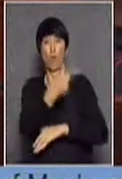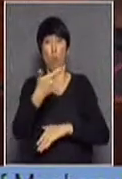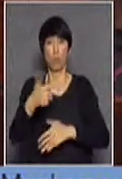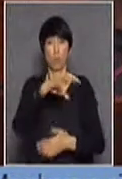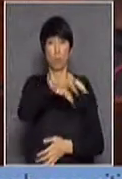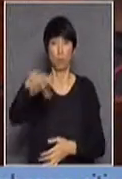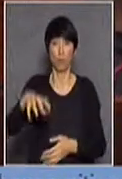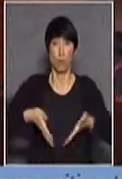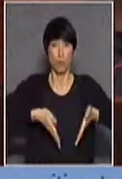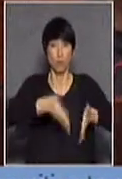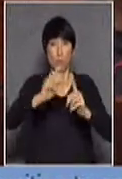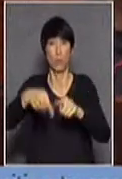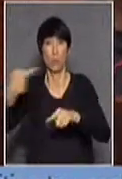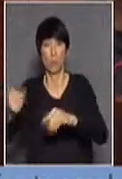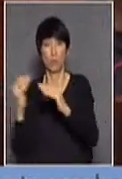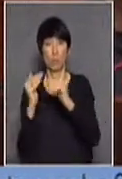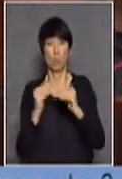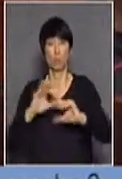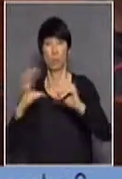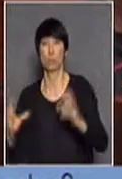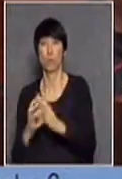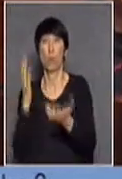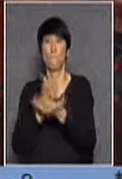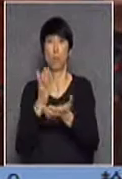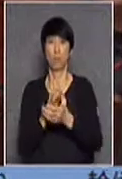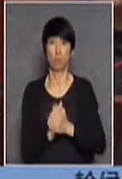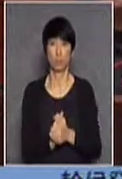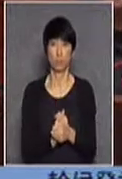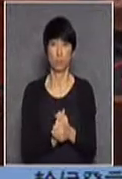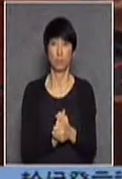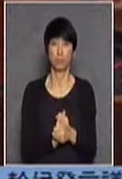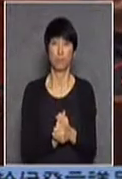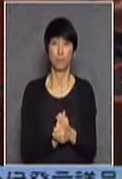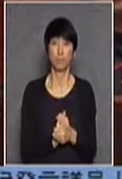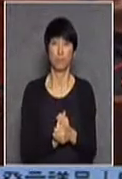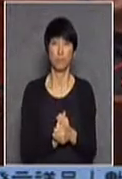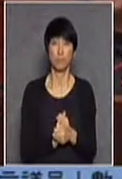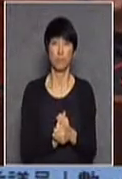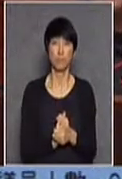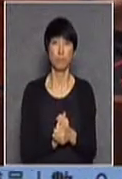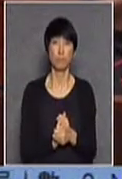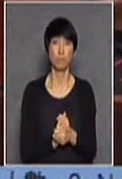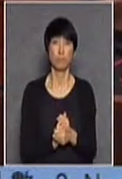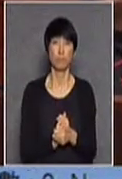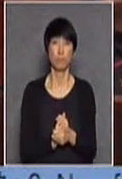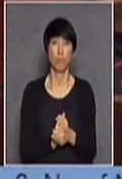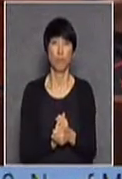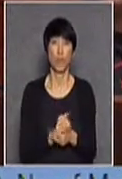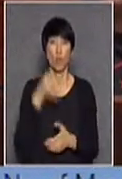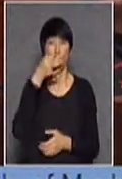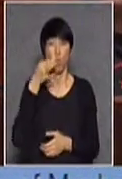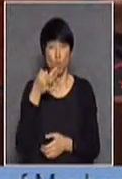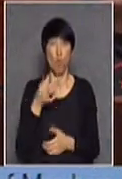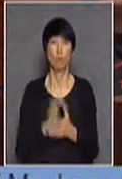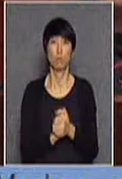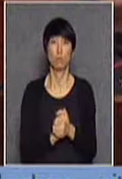巷已經係另一個鄉村組織嚟㗎啦。係嘛？你呢一個嘅 梅窩係啦，你呢